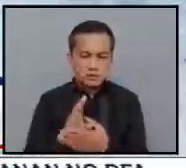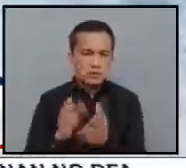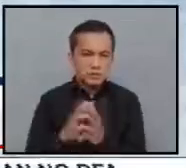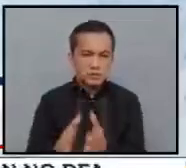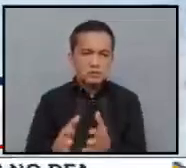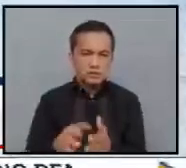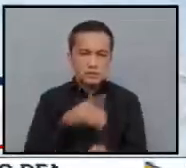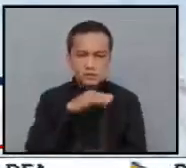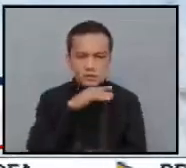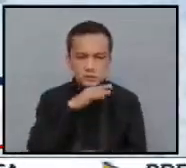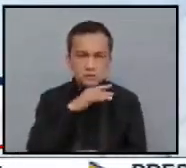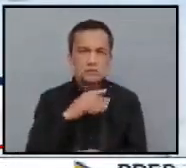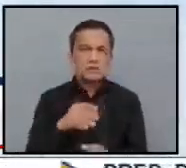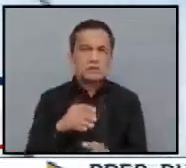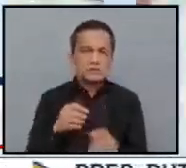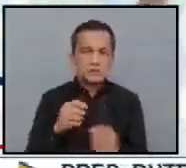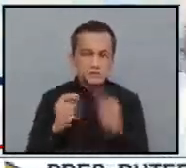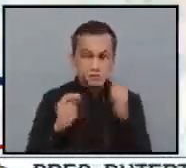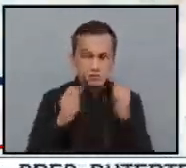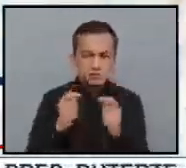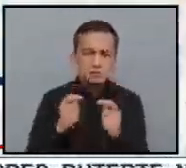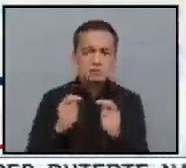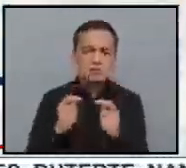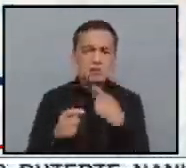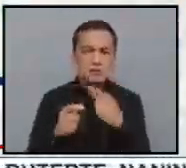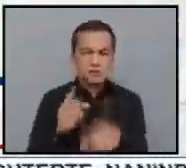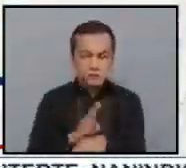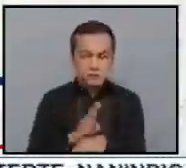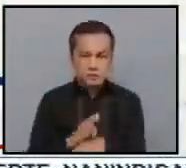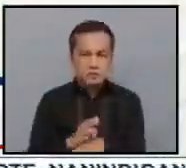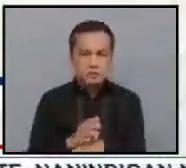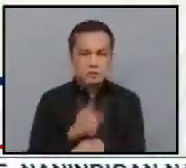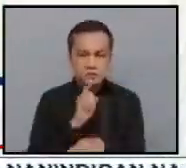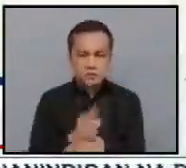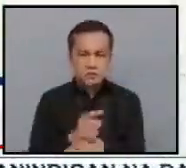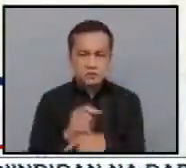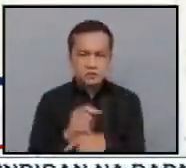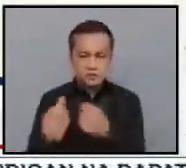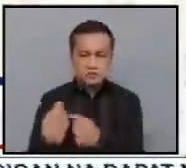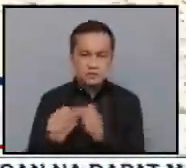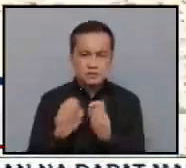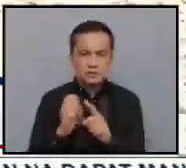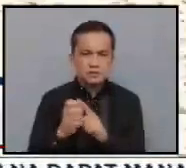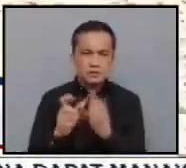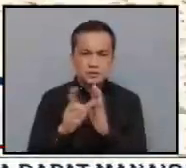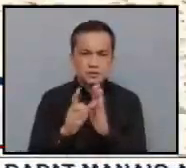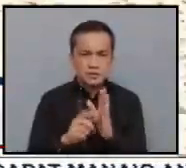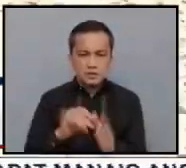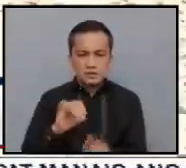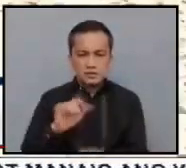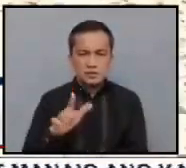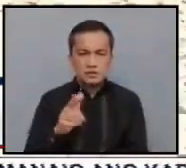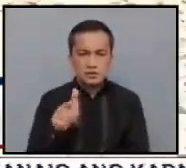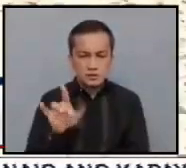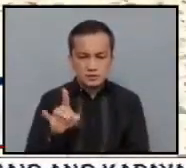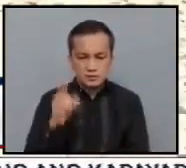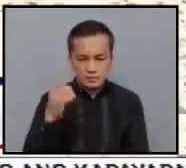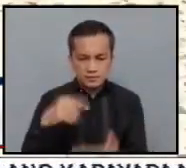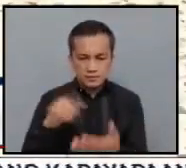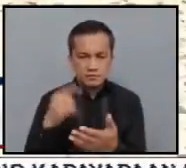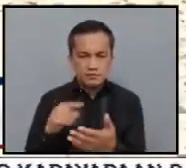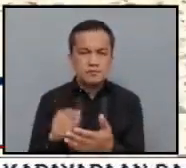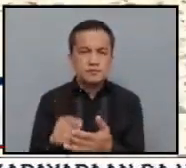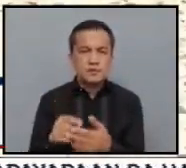negosyo at turista. Para matiyak na nasusunod ang environmental laws, sa April 28, i-inspeksyonin ni Sampulna ang